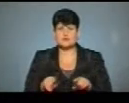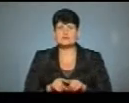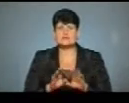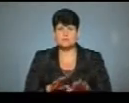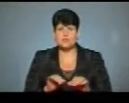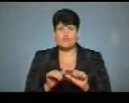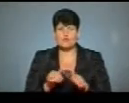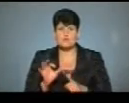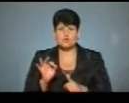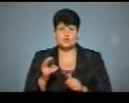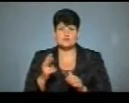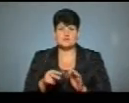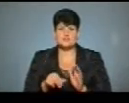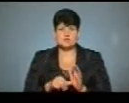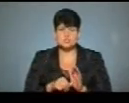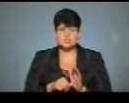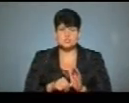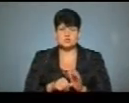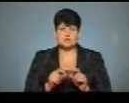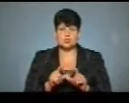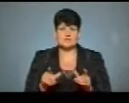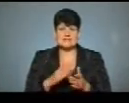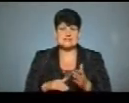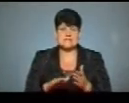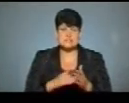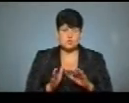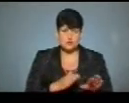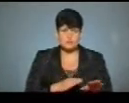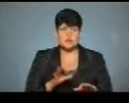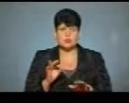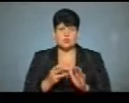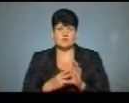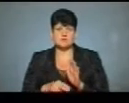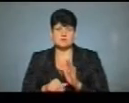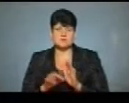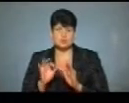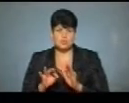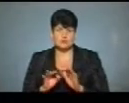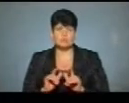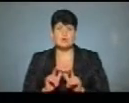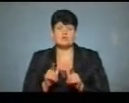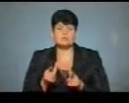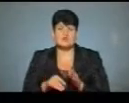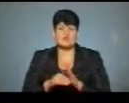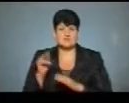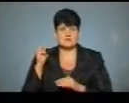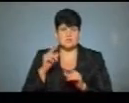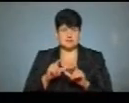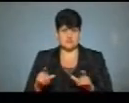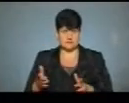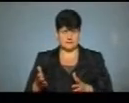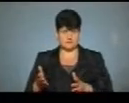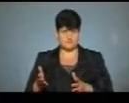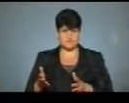що форма 026О в школи скасовується, також скасовується форма 086О для поступаючих в вищі учбові заклади.